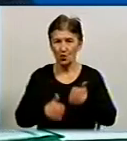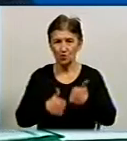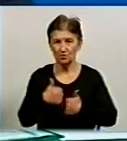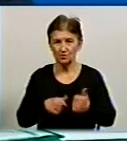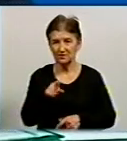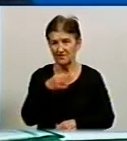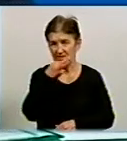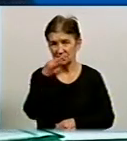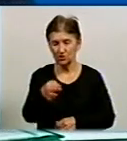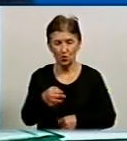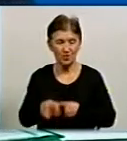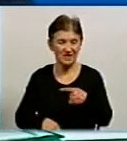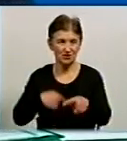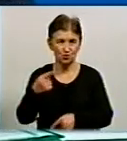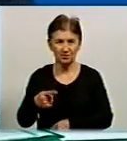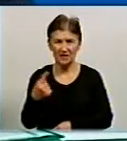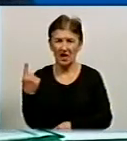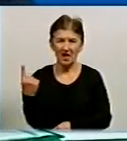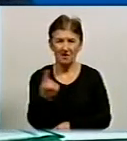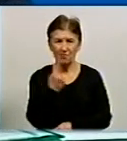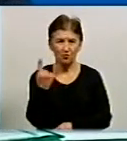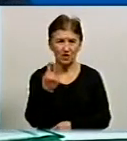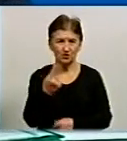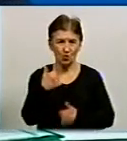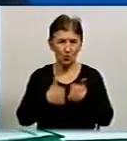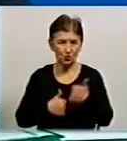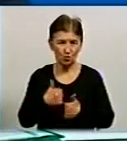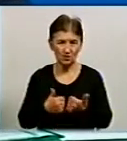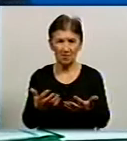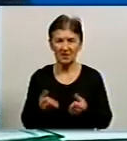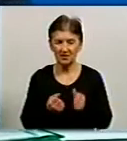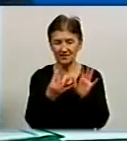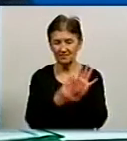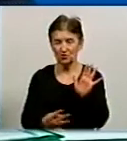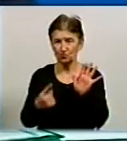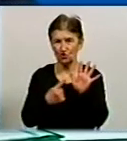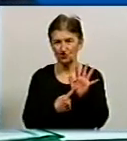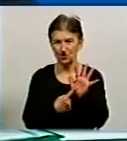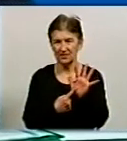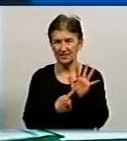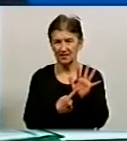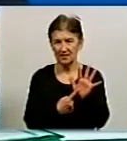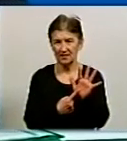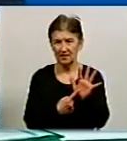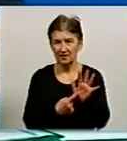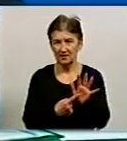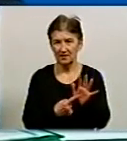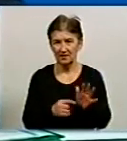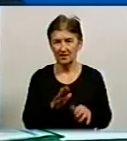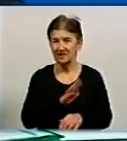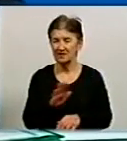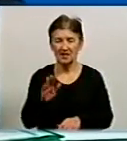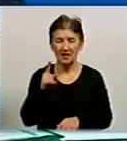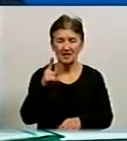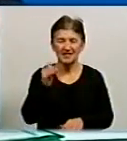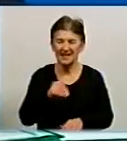скажу наступне. В першому конкурсі прийняли участь 96 проєктів. Їх, ну, звичайно, не тисячі,